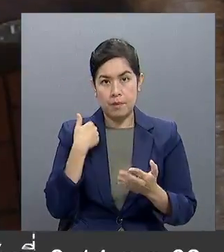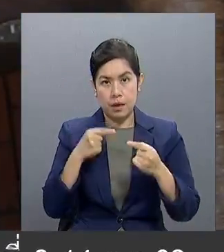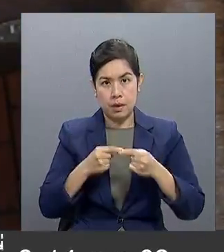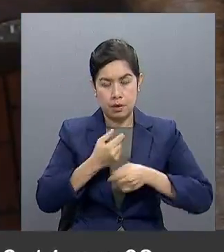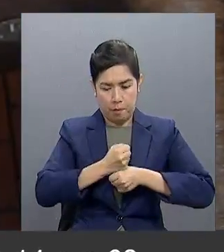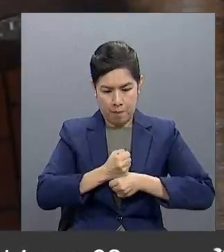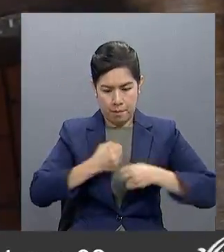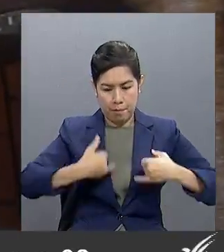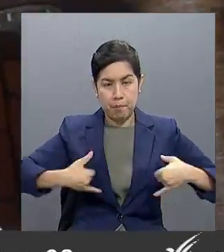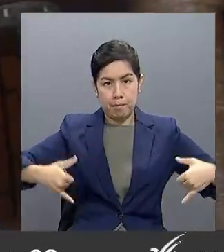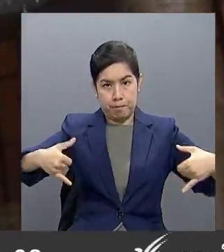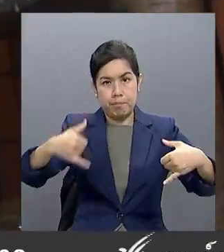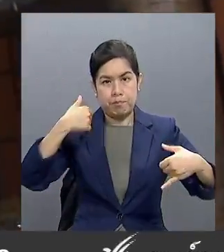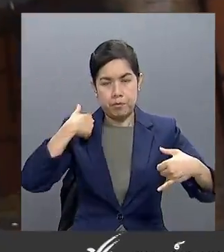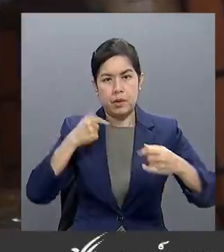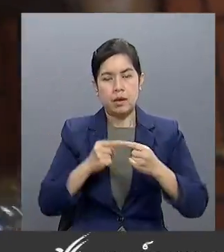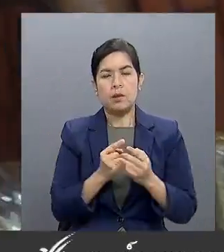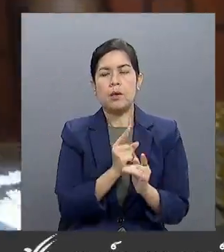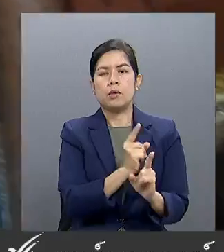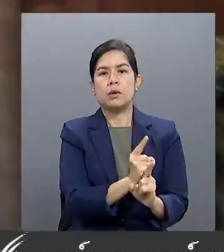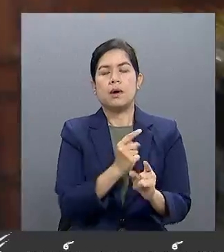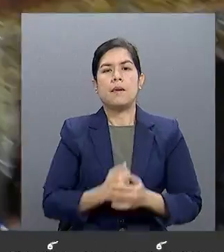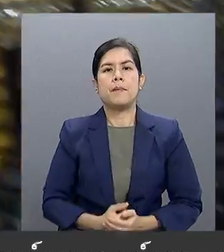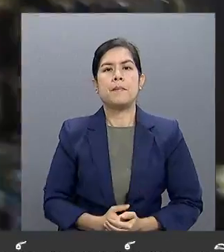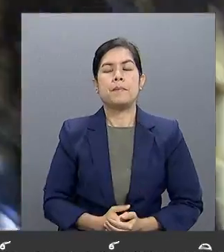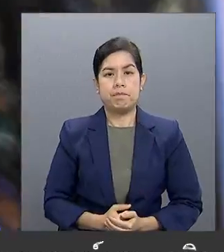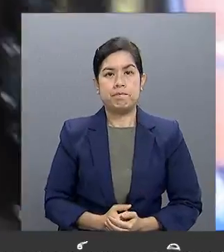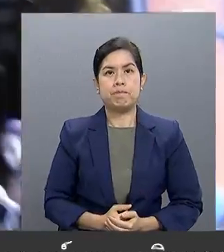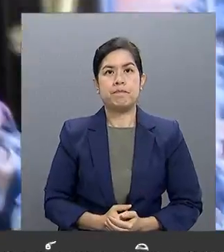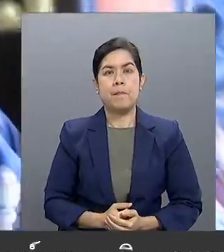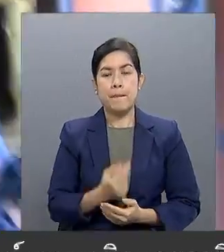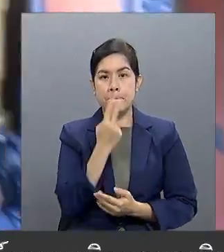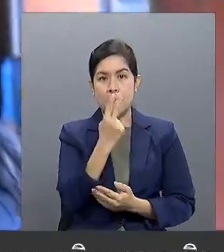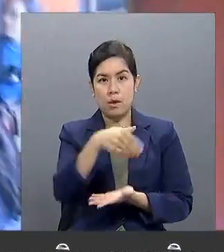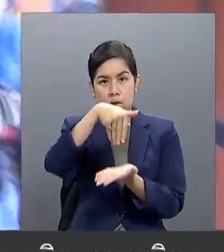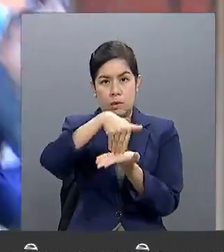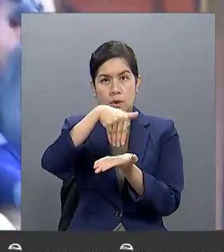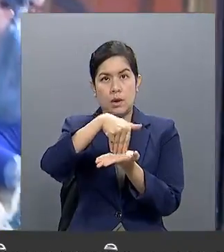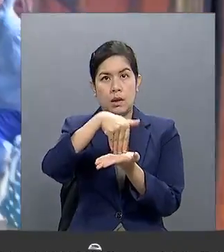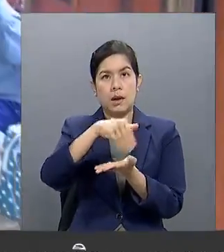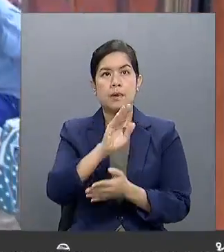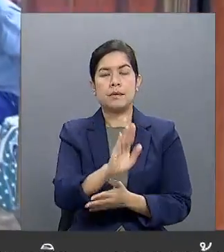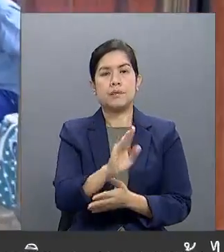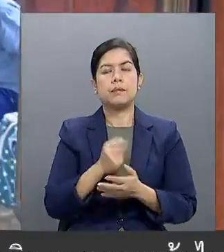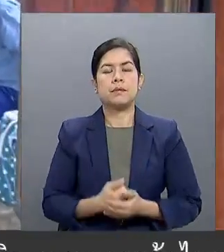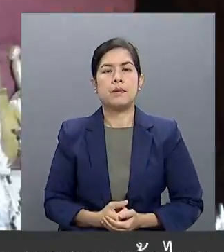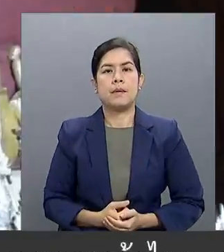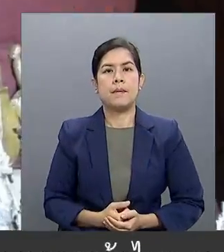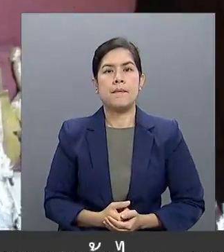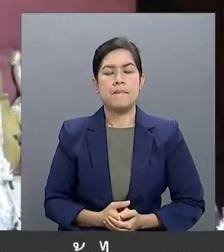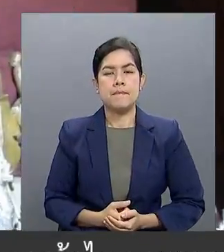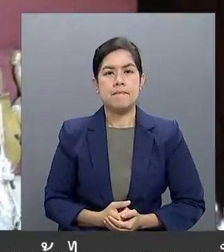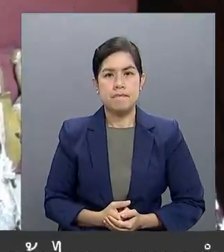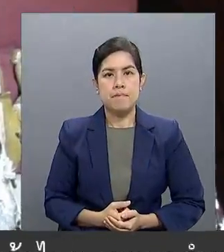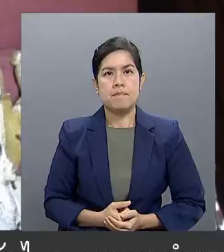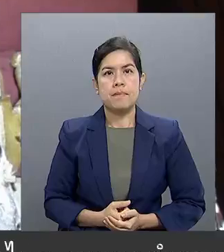องโดยรอบพระองค์ธาตุครับส่วนพระบรมสารีริกธาตุตรงกลางเจดีย์สมเด็จพระญาณสังวรสมเด็จพระสังฆราชสกลมหาสังฆป